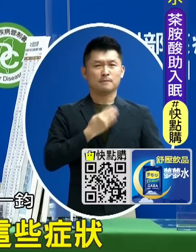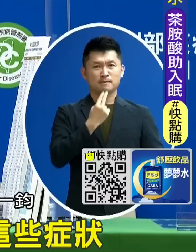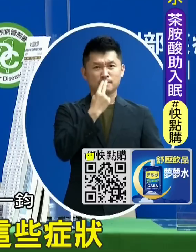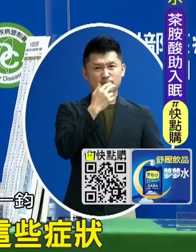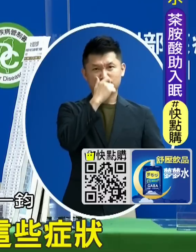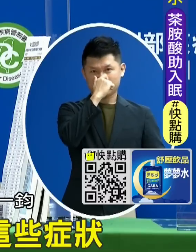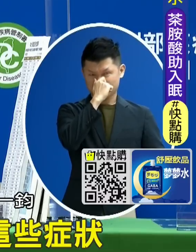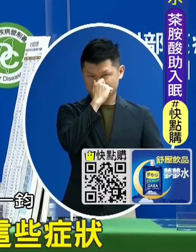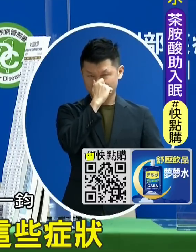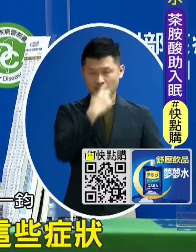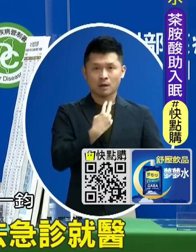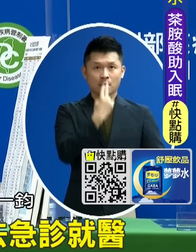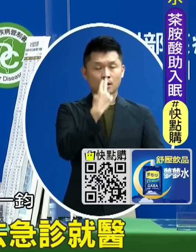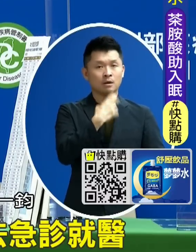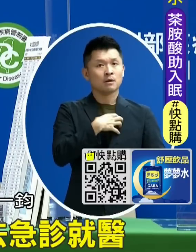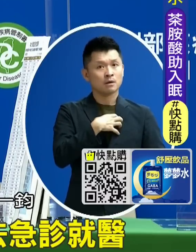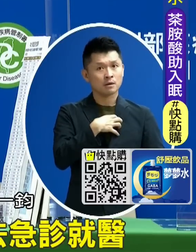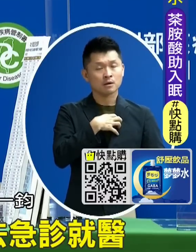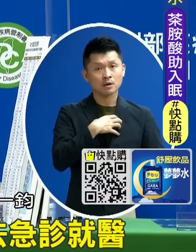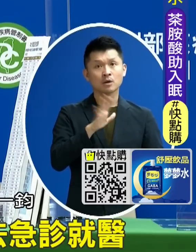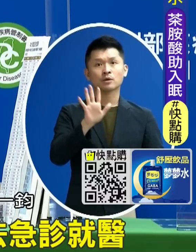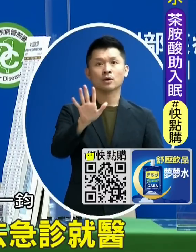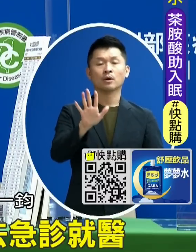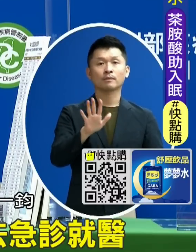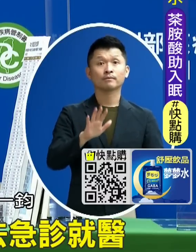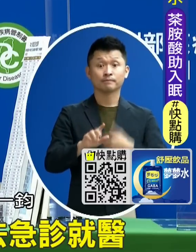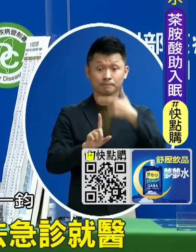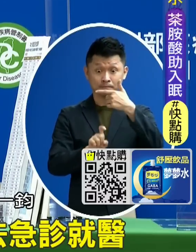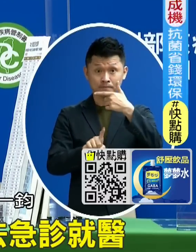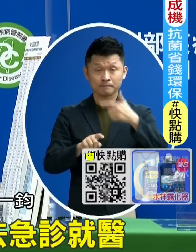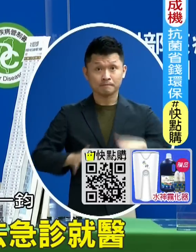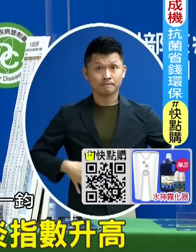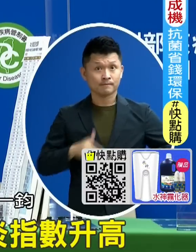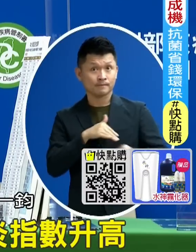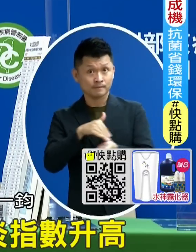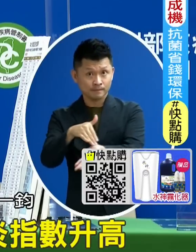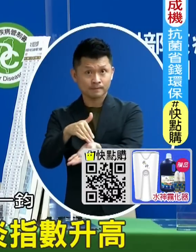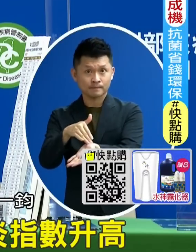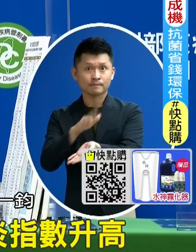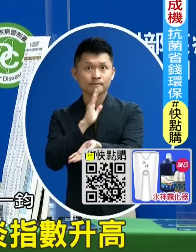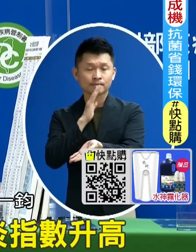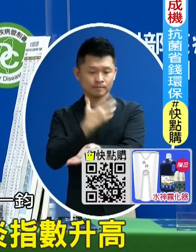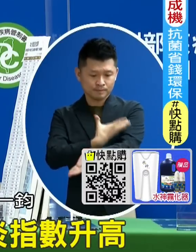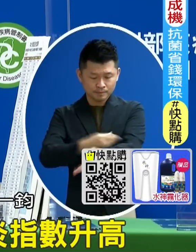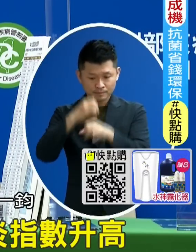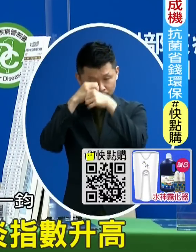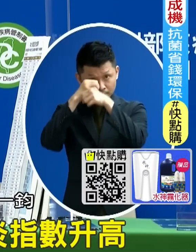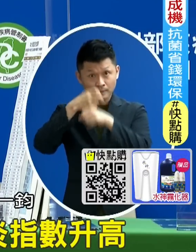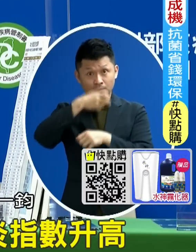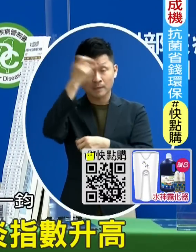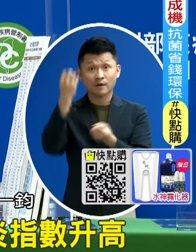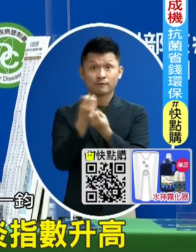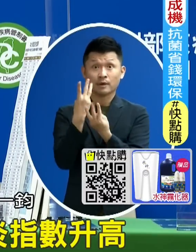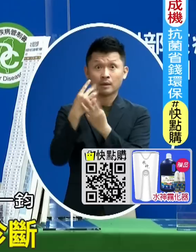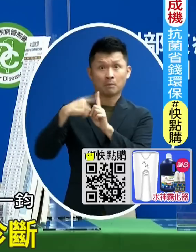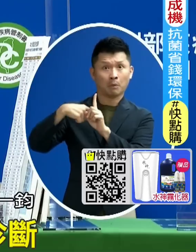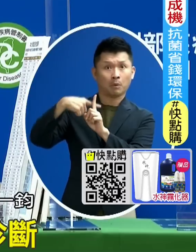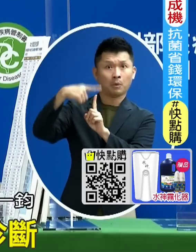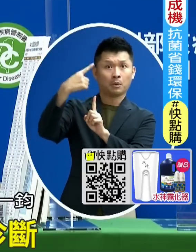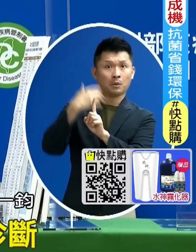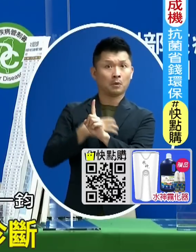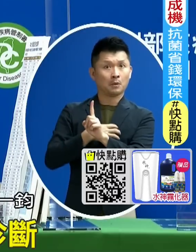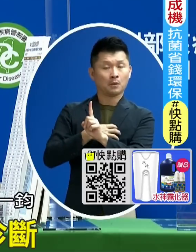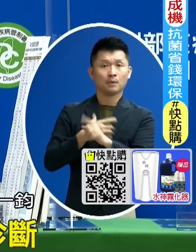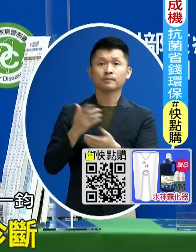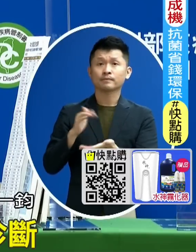喘等等这些症状，所以在隔日6月11号去急诊就医，那因为抽血发现说有发炎指数升高，